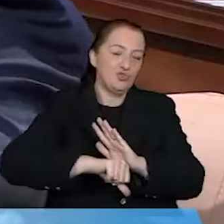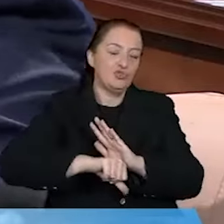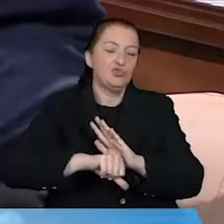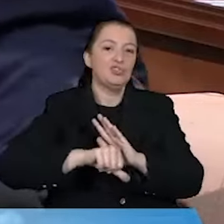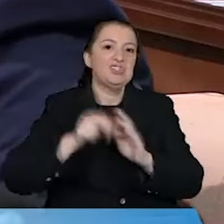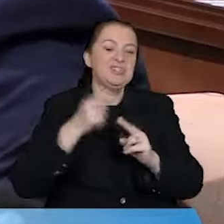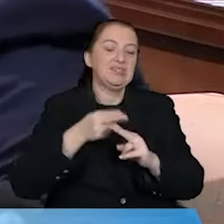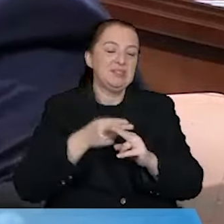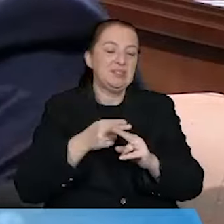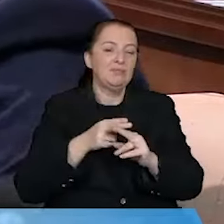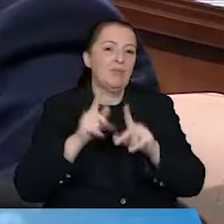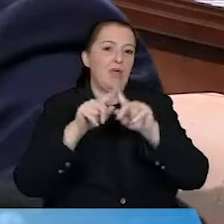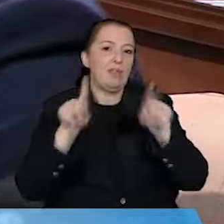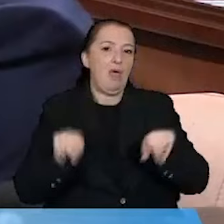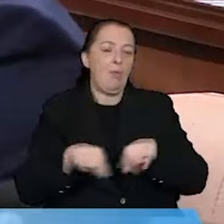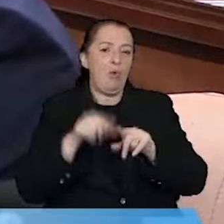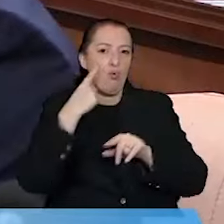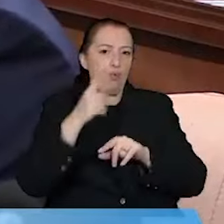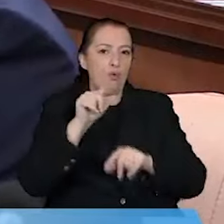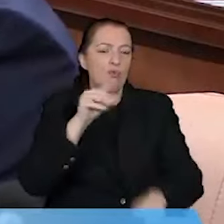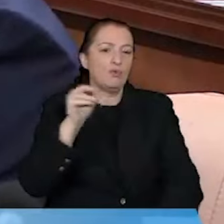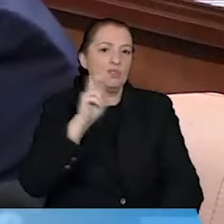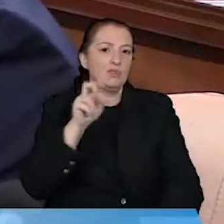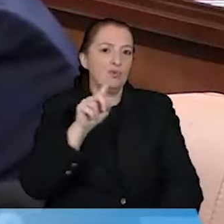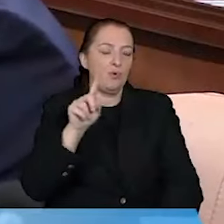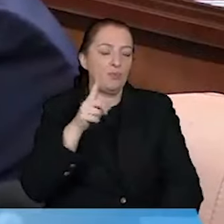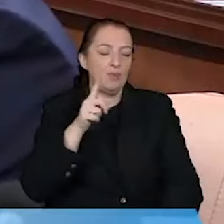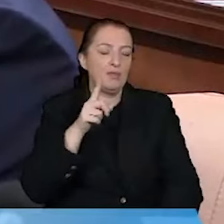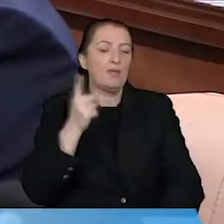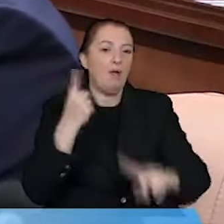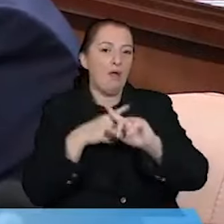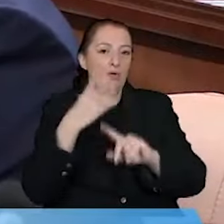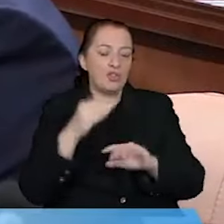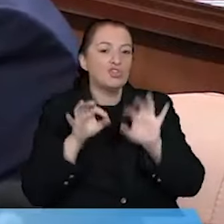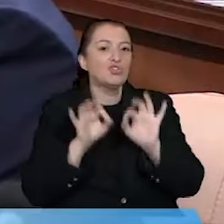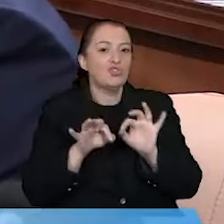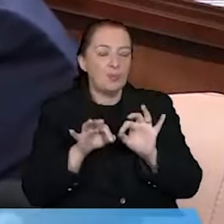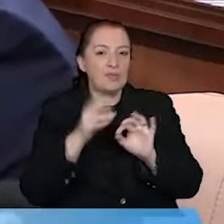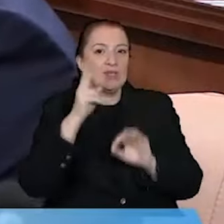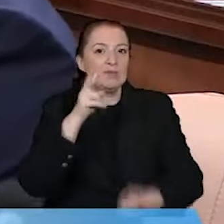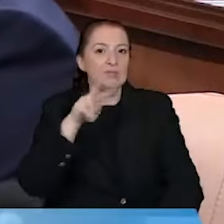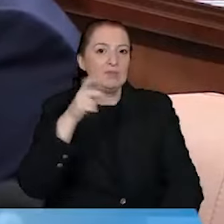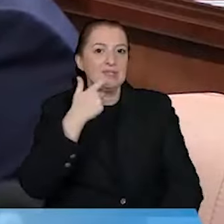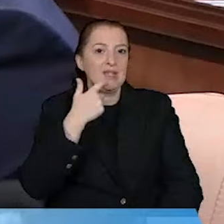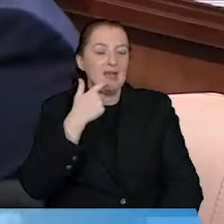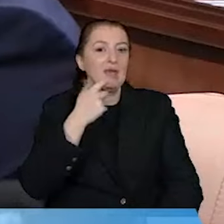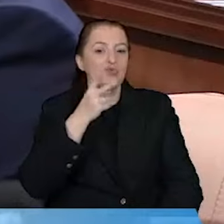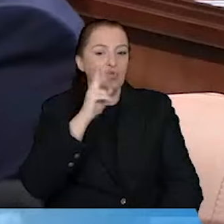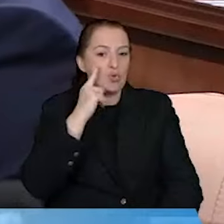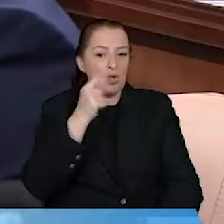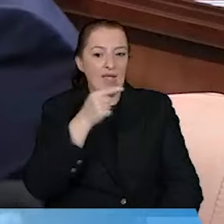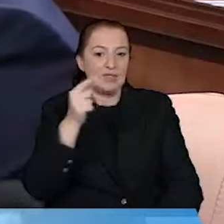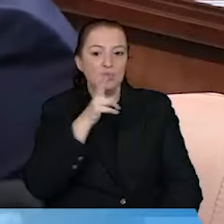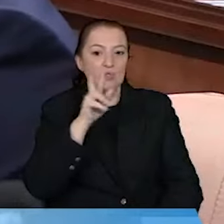batışı hızlanmış. Tabloda gösterdim. 11 milyon 810 bin lira artıda olan öz kaynak bugün itibariyle 2022 yıl sonu itibariyle